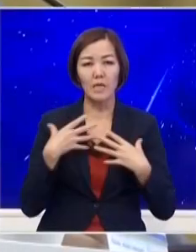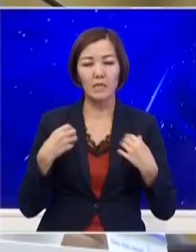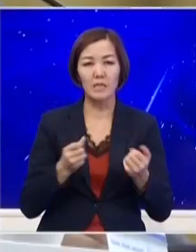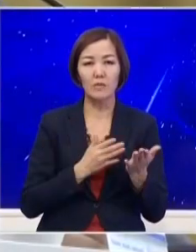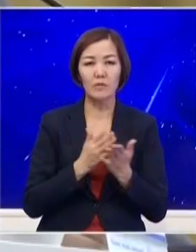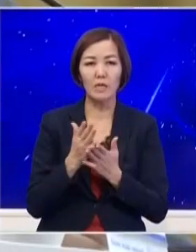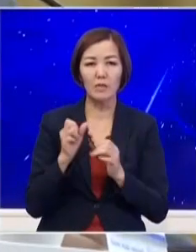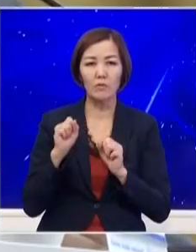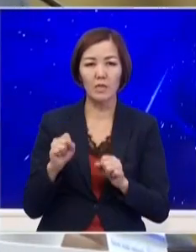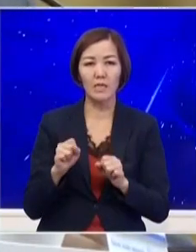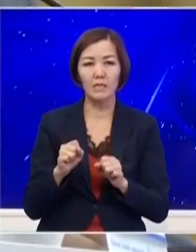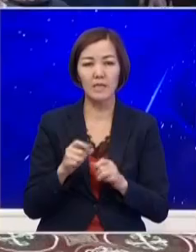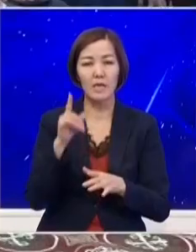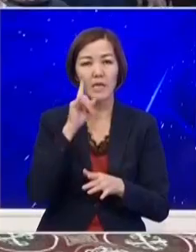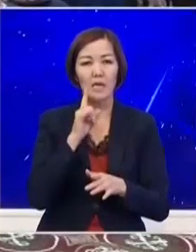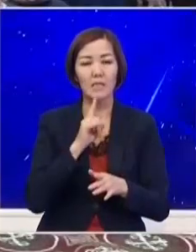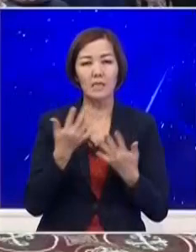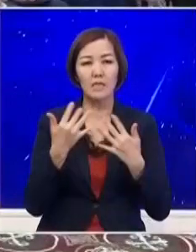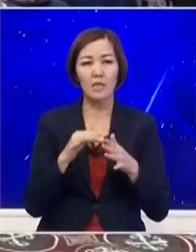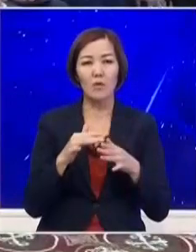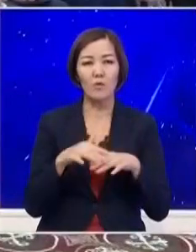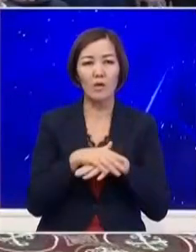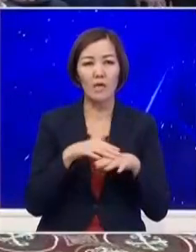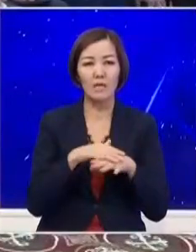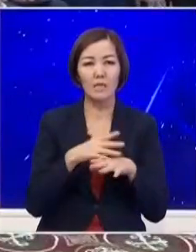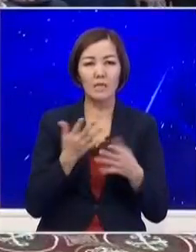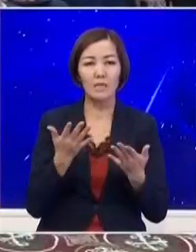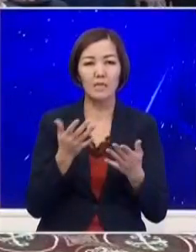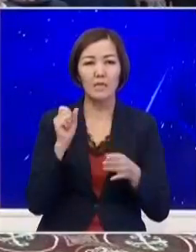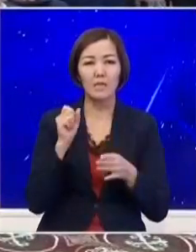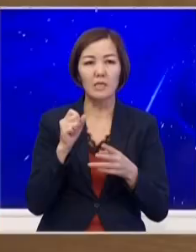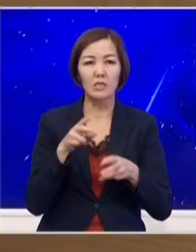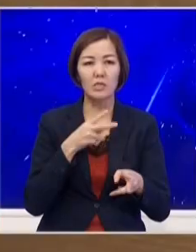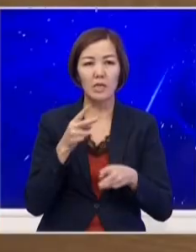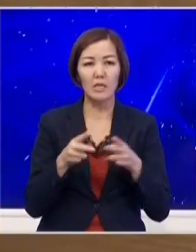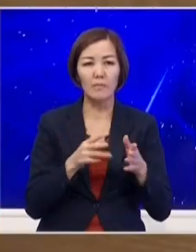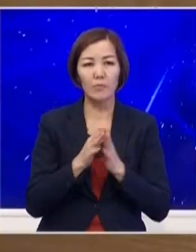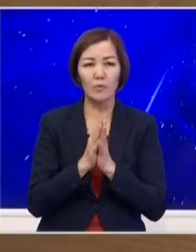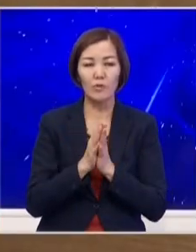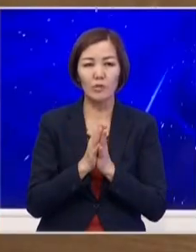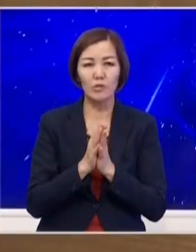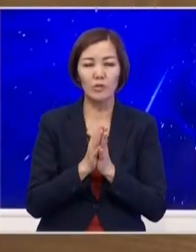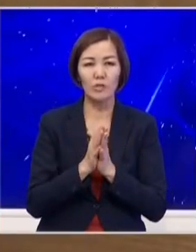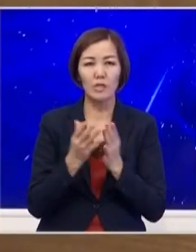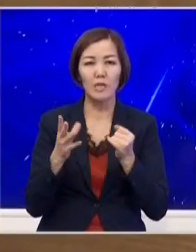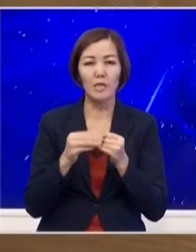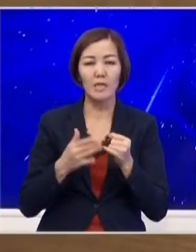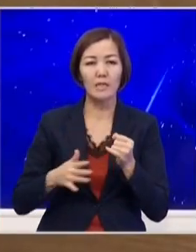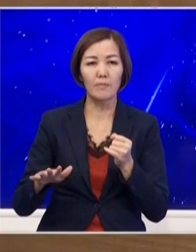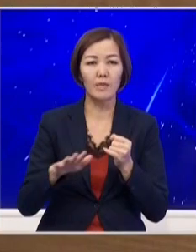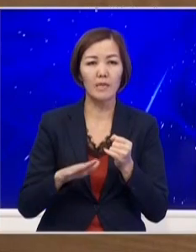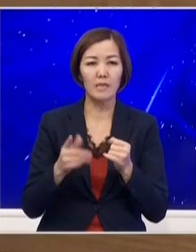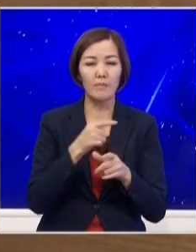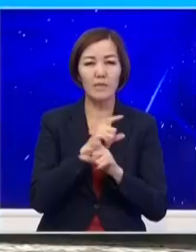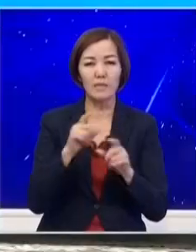сақтау саласына қатысты. Қазақстан ауылы халқының аманатын арқалап келген Мақсат Дүңгешевтің айтуынша, елді мекенде